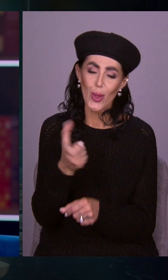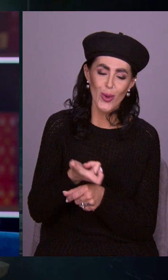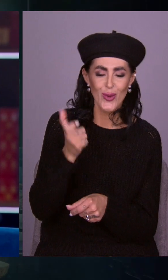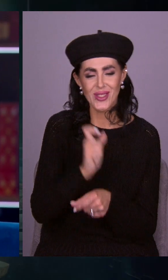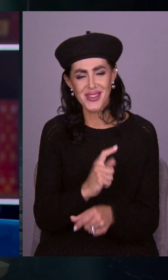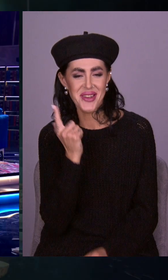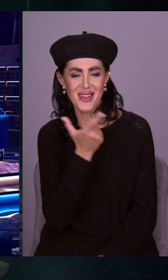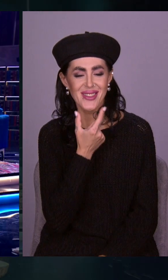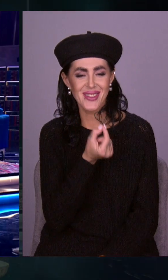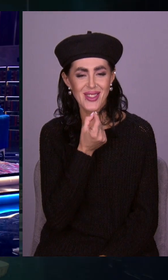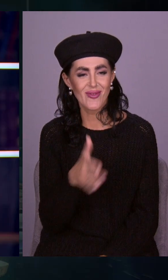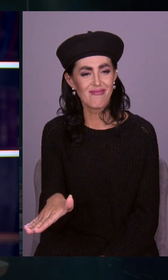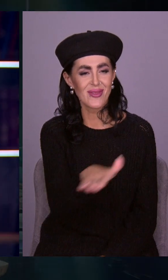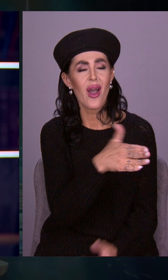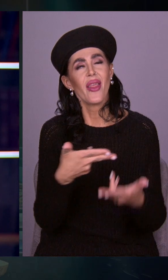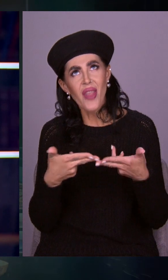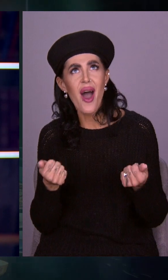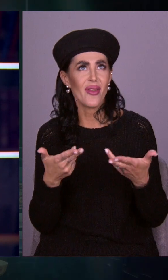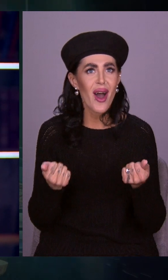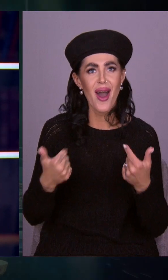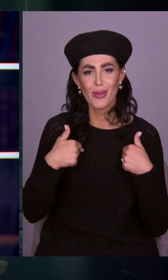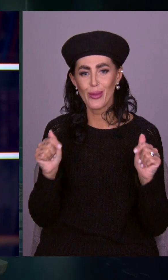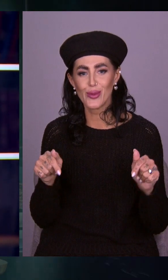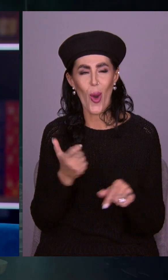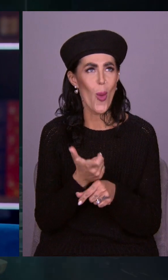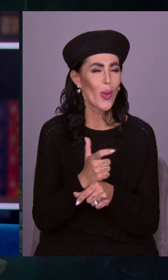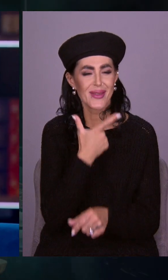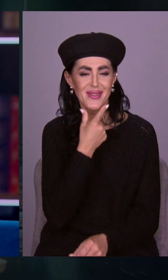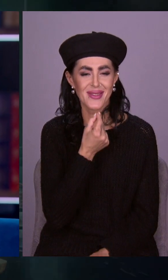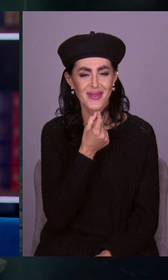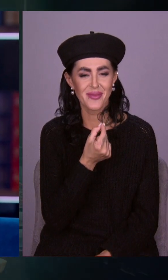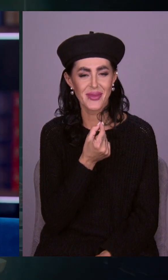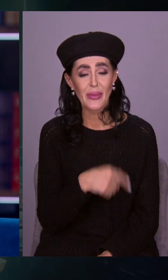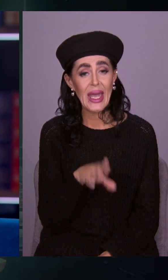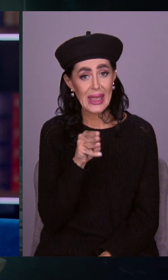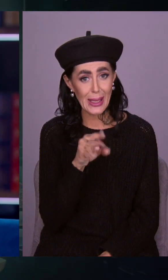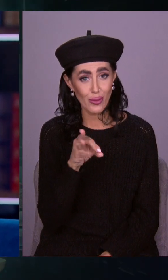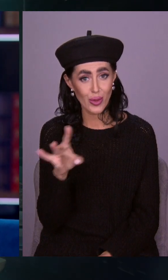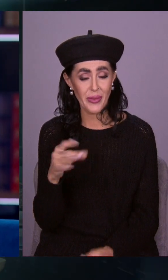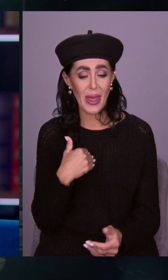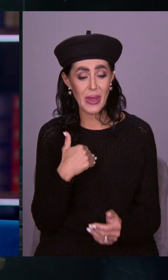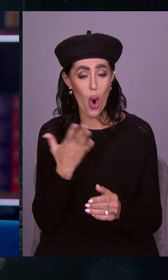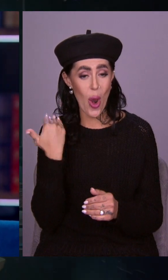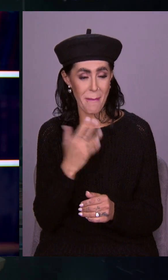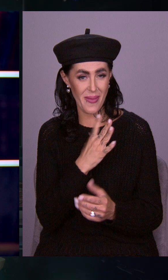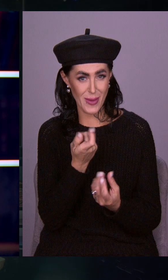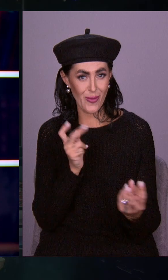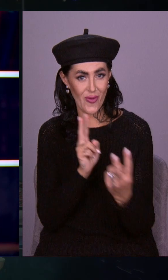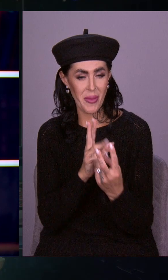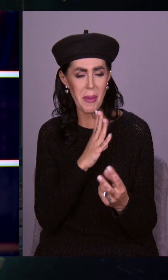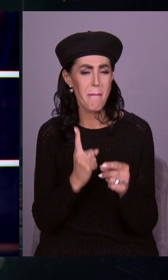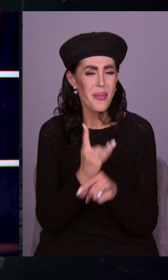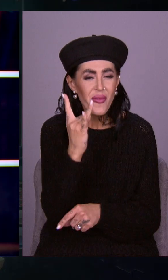да, у нас красиво, да. Тимур, розумієш, я ж це відчула ще, коли ми з тобою бачились, там,